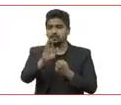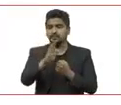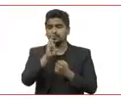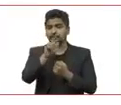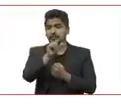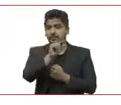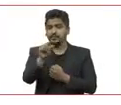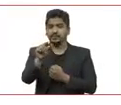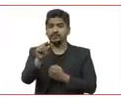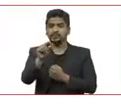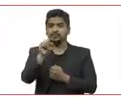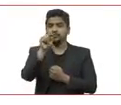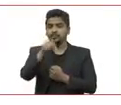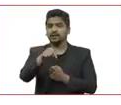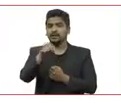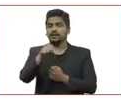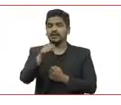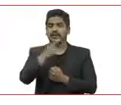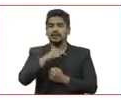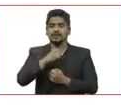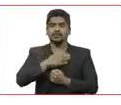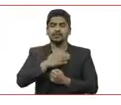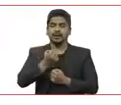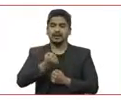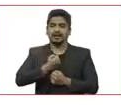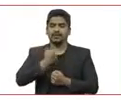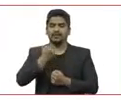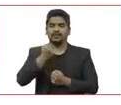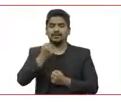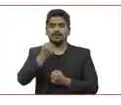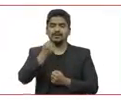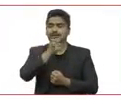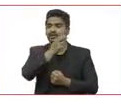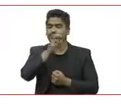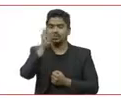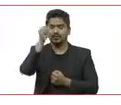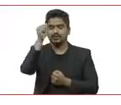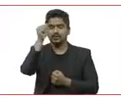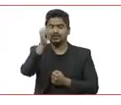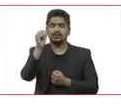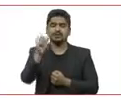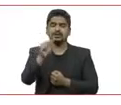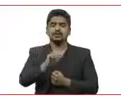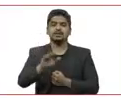कुरा अहिले हाम्रो आफ्नै साउथ एसियन यो रिजनमा